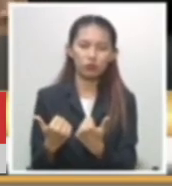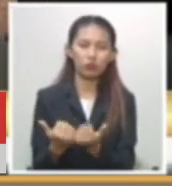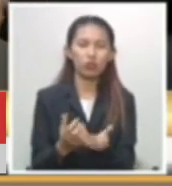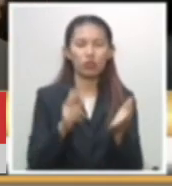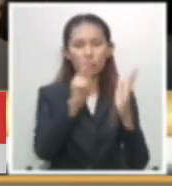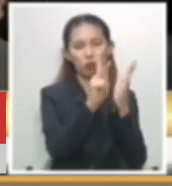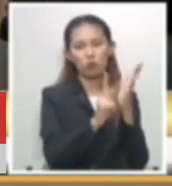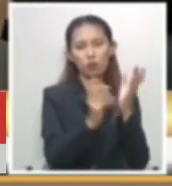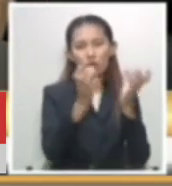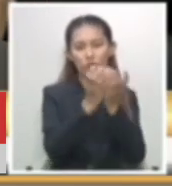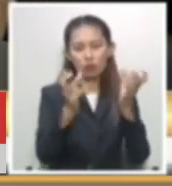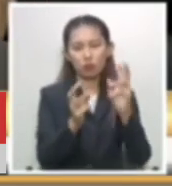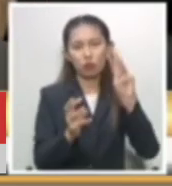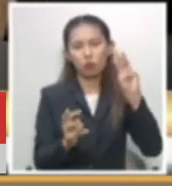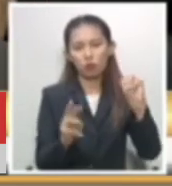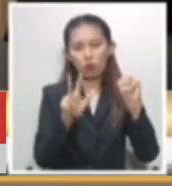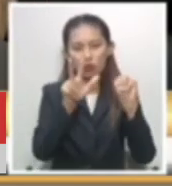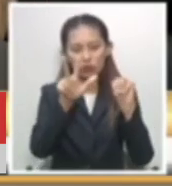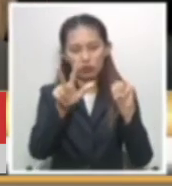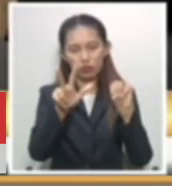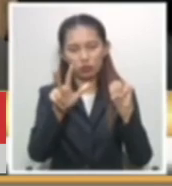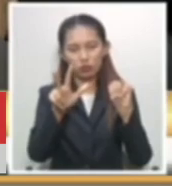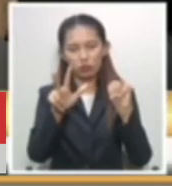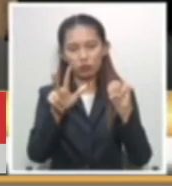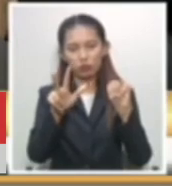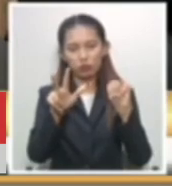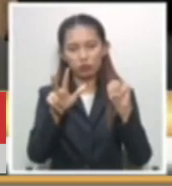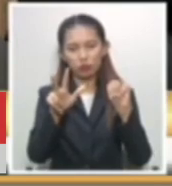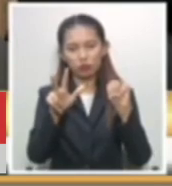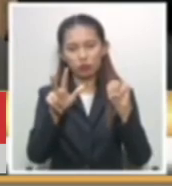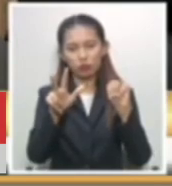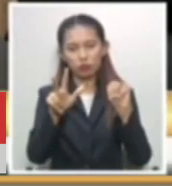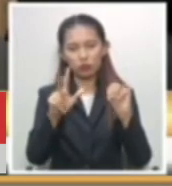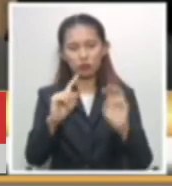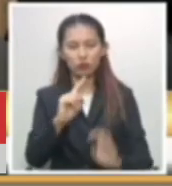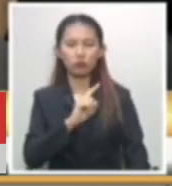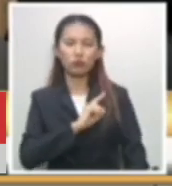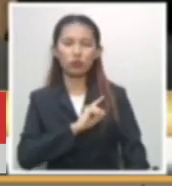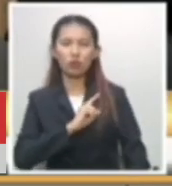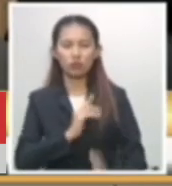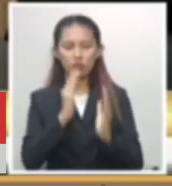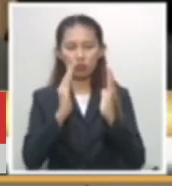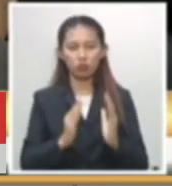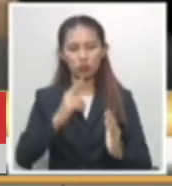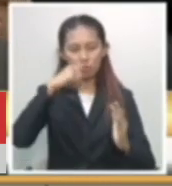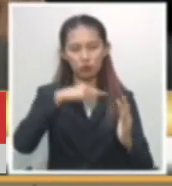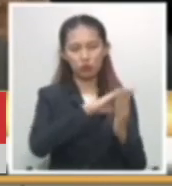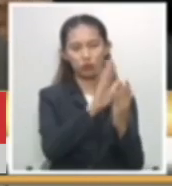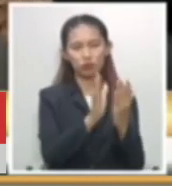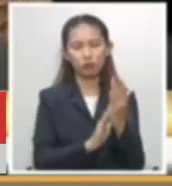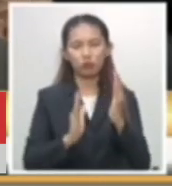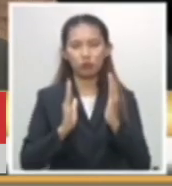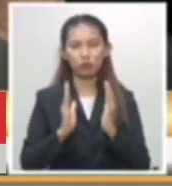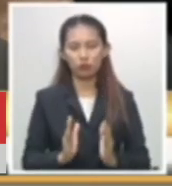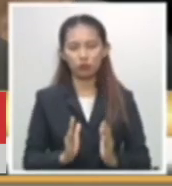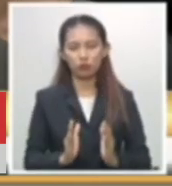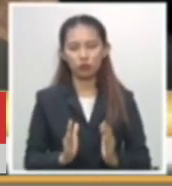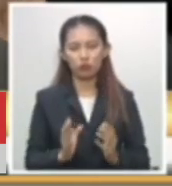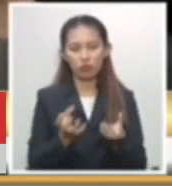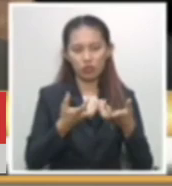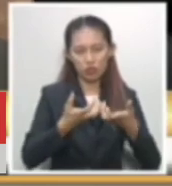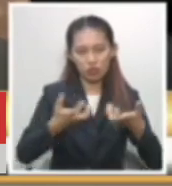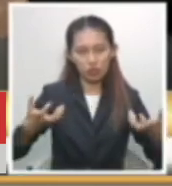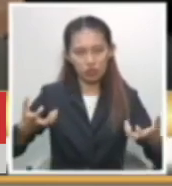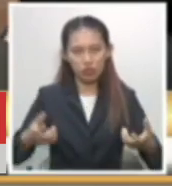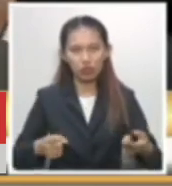3บอกว่าการใช้อำนาจอธิปไตยของปวงชนชาวไทยเนี่ยต้องแยกรัฐสภาอำนาจนิ